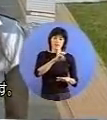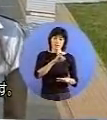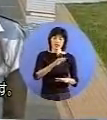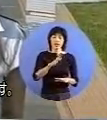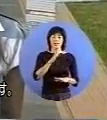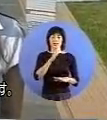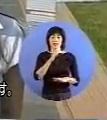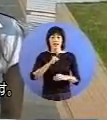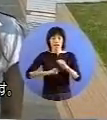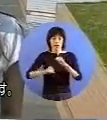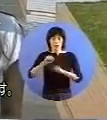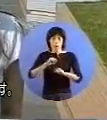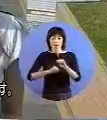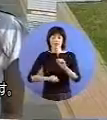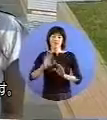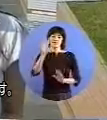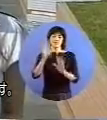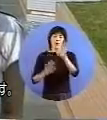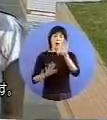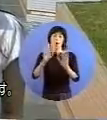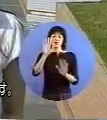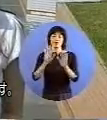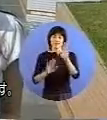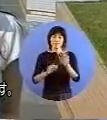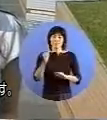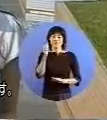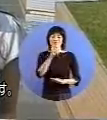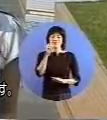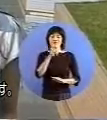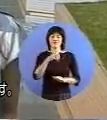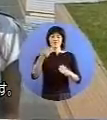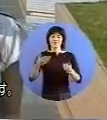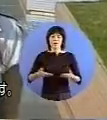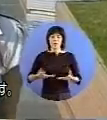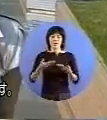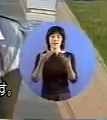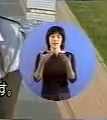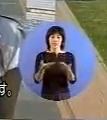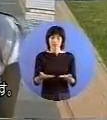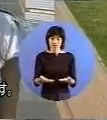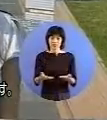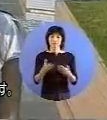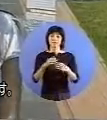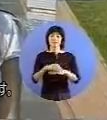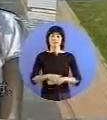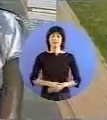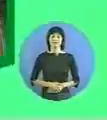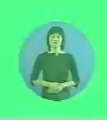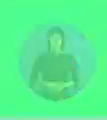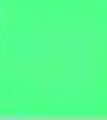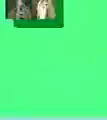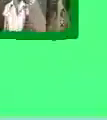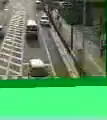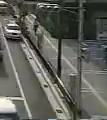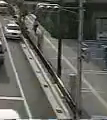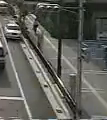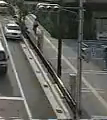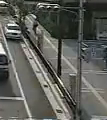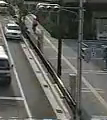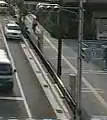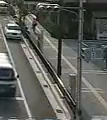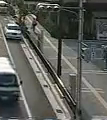塊の世代を含むシニア世代の人々の第二の人生のヒントを探りたいと思います。